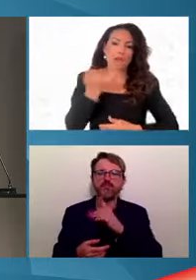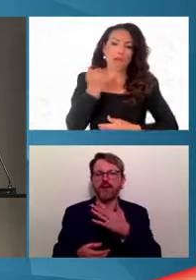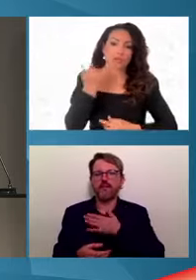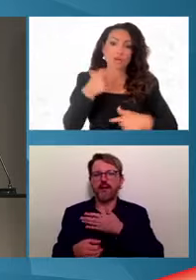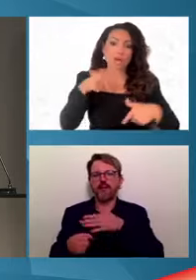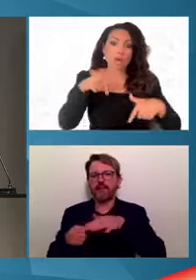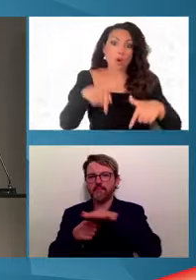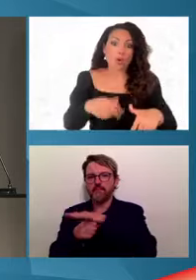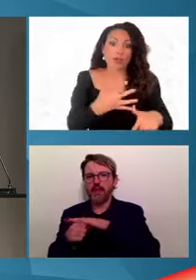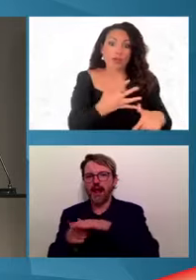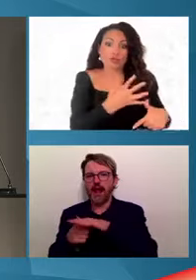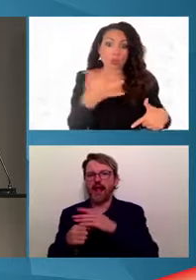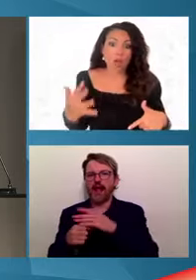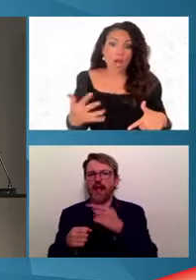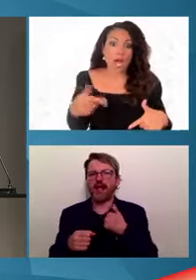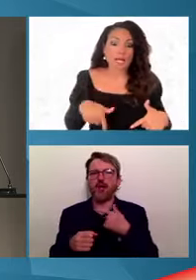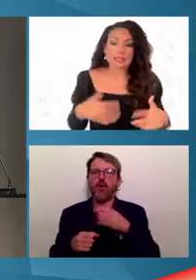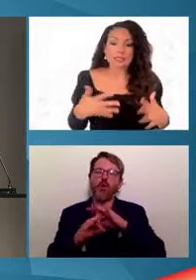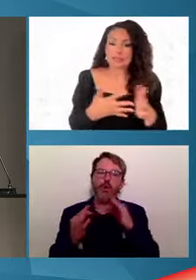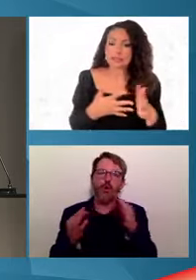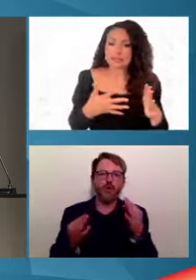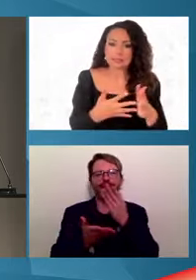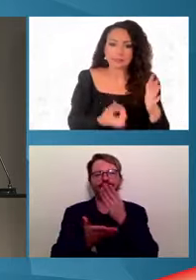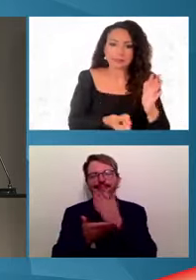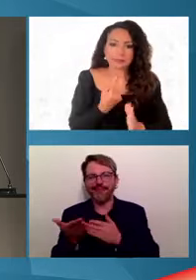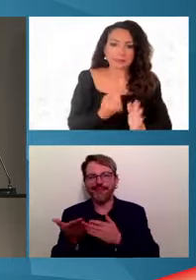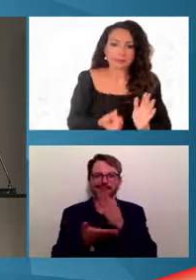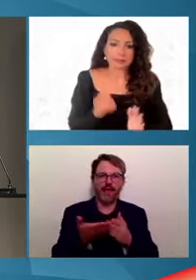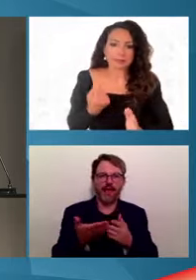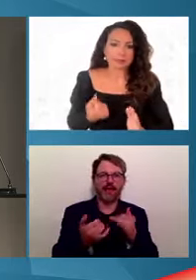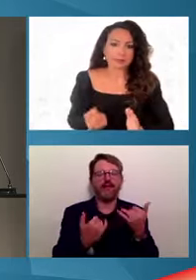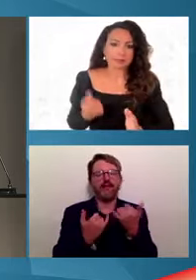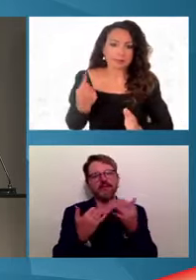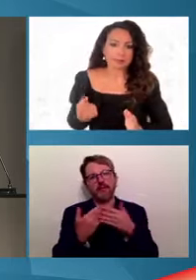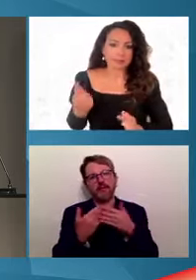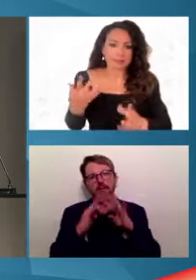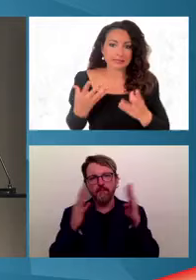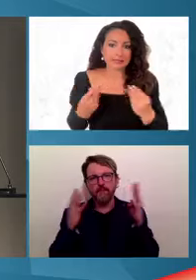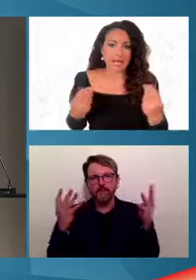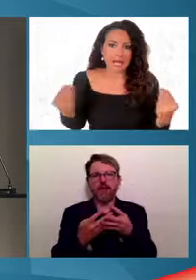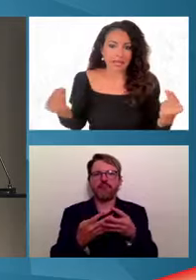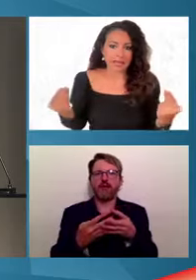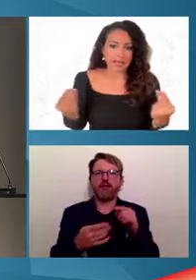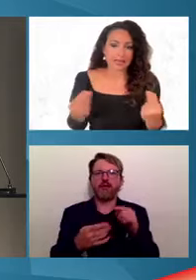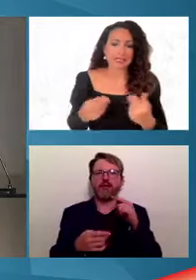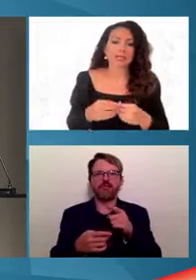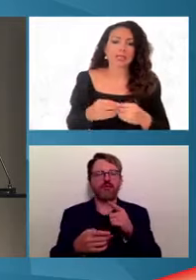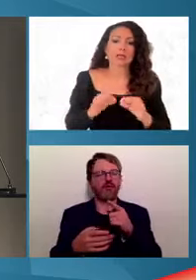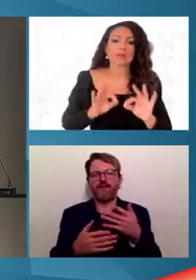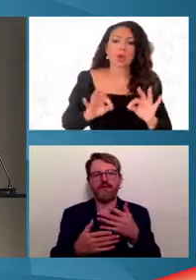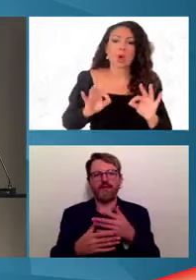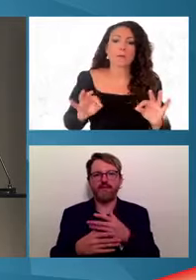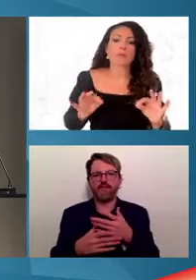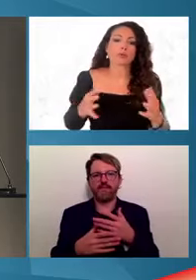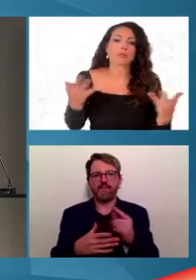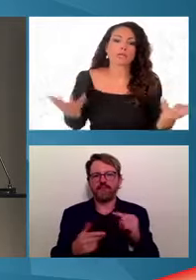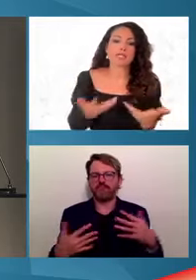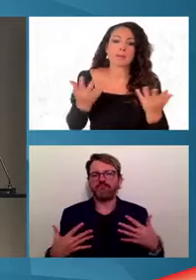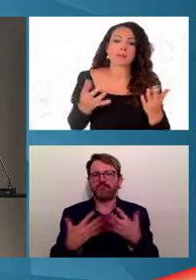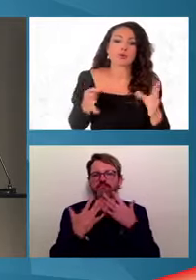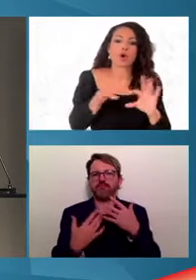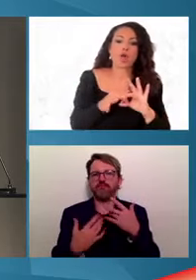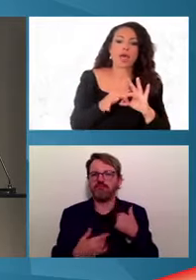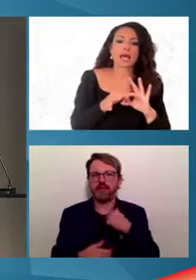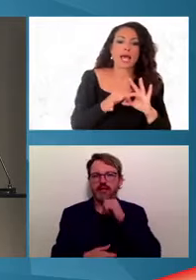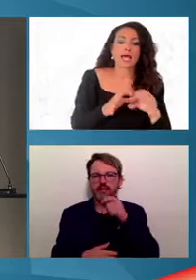hatten oder zumindest teilweise, wie die Pandemie, die in solchem Ausmaß nicht zu erwarten war, etwas in diesem Ausmaß, wo